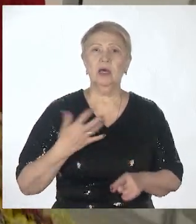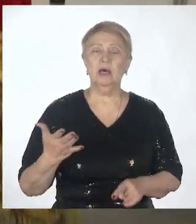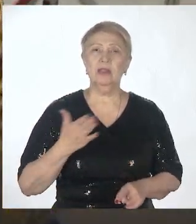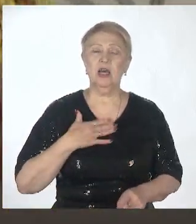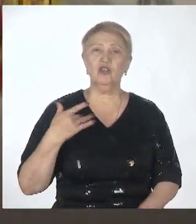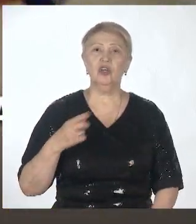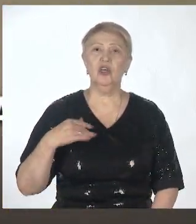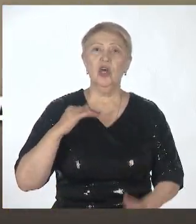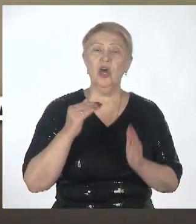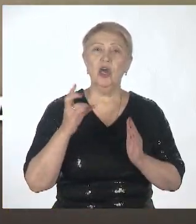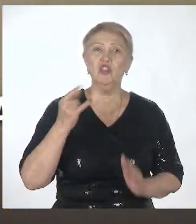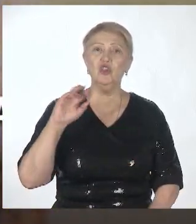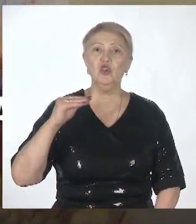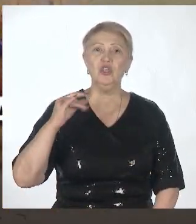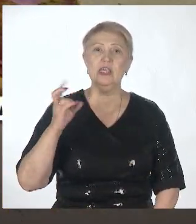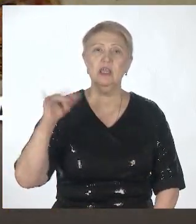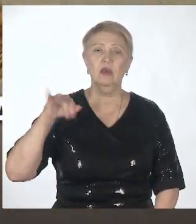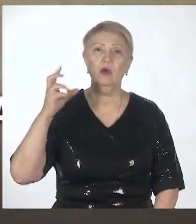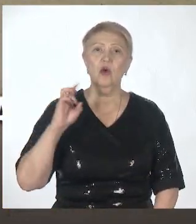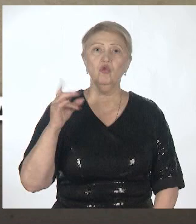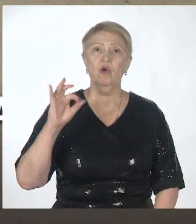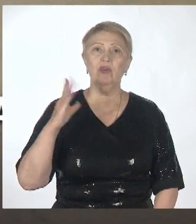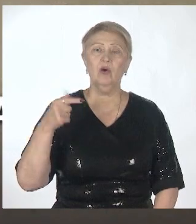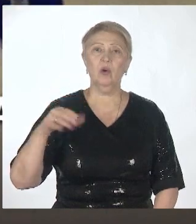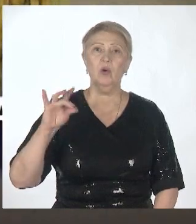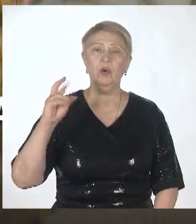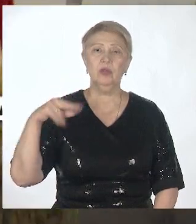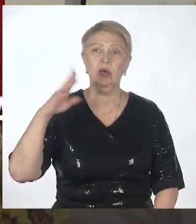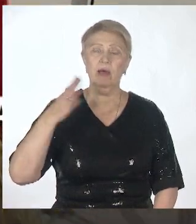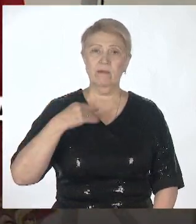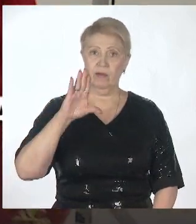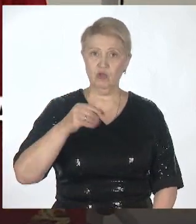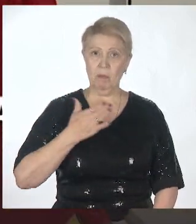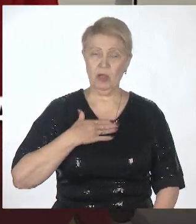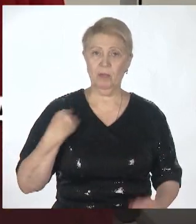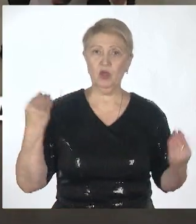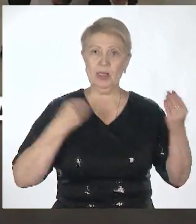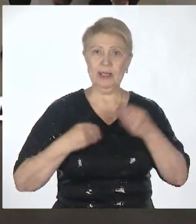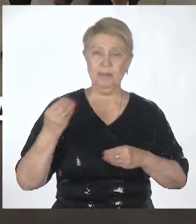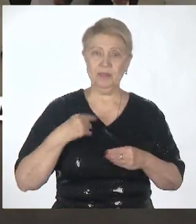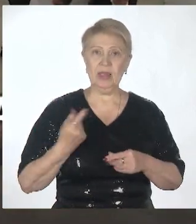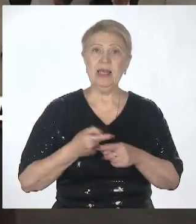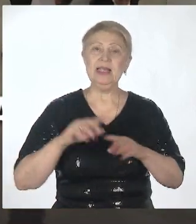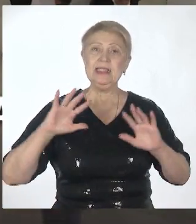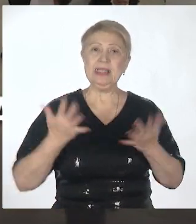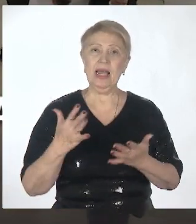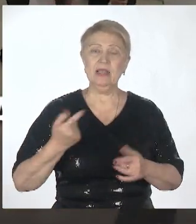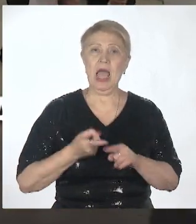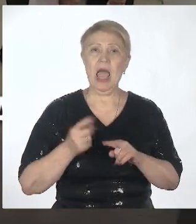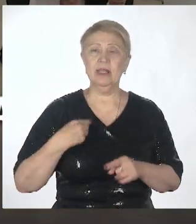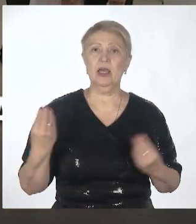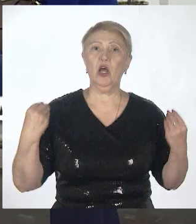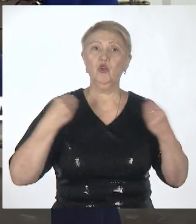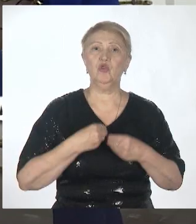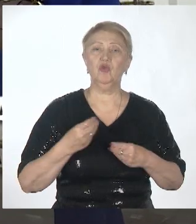Кремль. Одна из наших главных достопримечательностей на всем моем наряде. За странные наряды и национальные костюмы взгляд